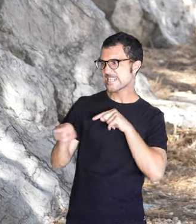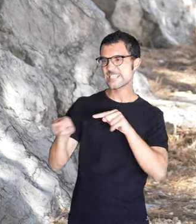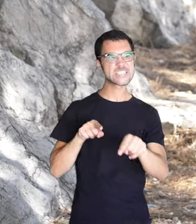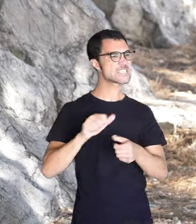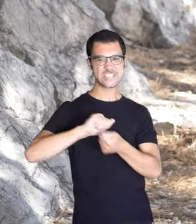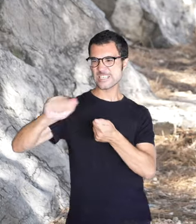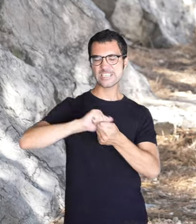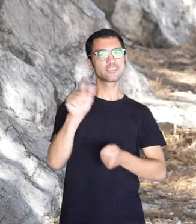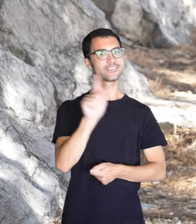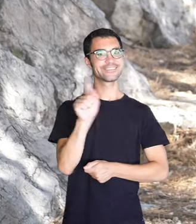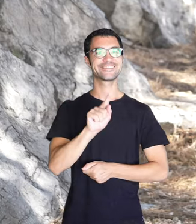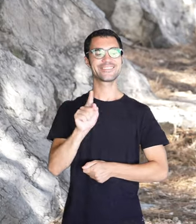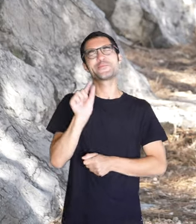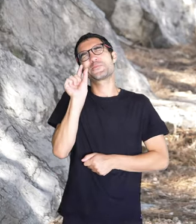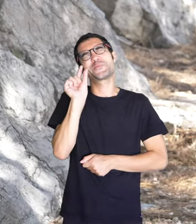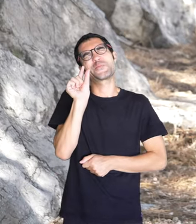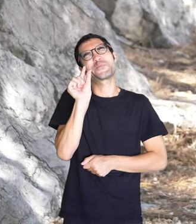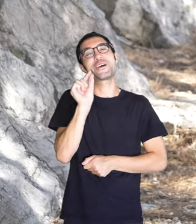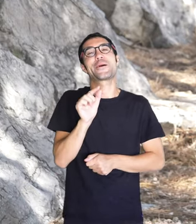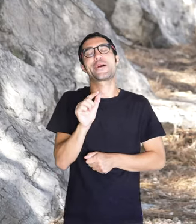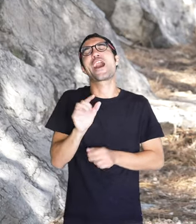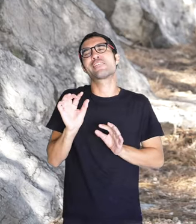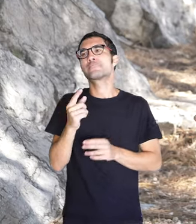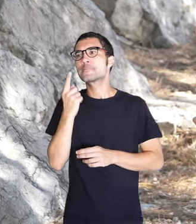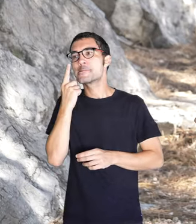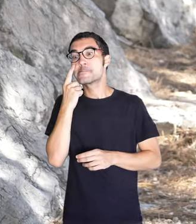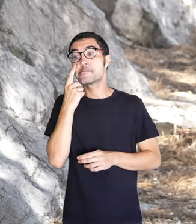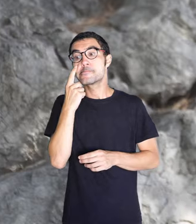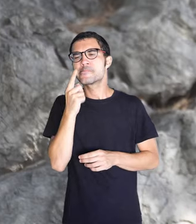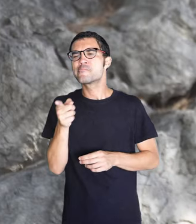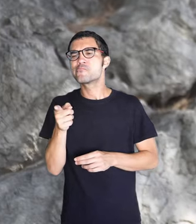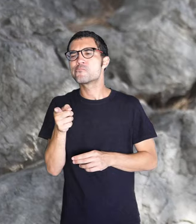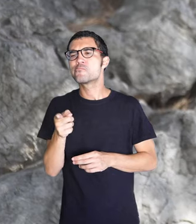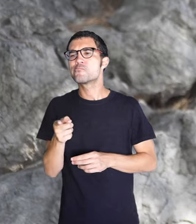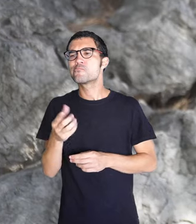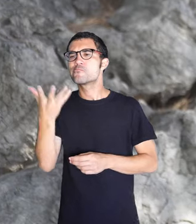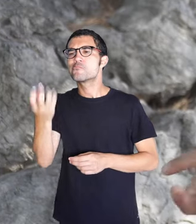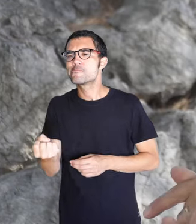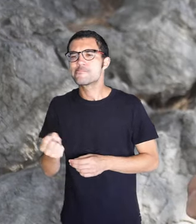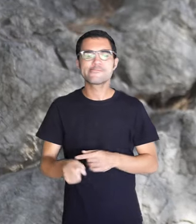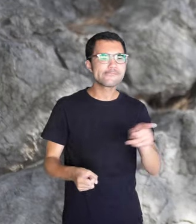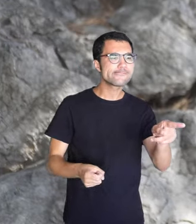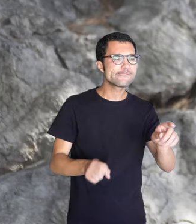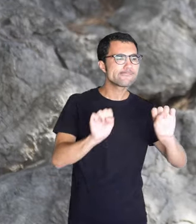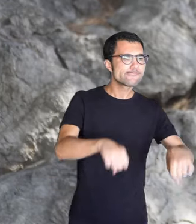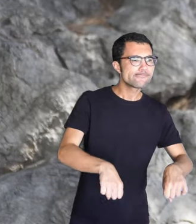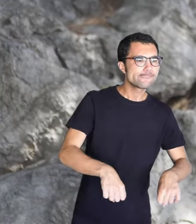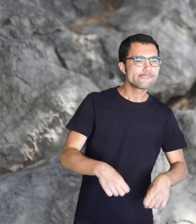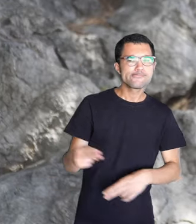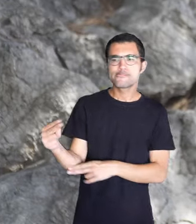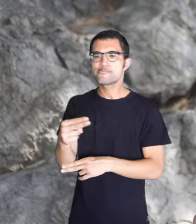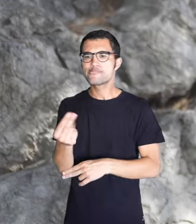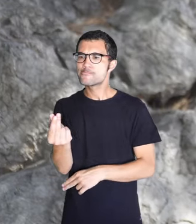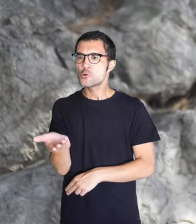l'enveja pot haver una micona, sí que a vegades, però l'enveja sana, però sempre val l'amen que ha fet. M'hem on acabat, m'hem caduit,